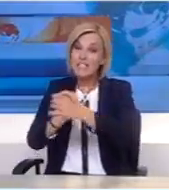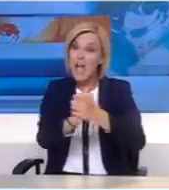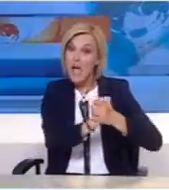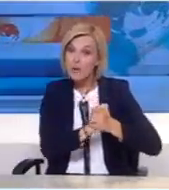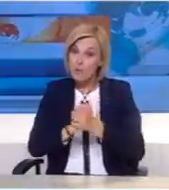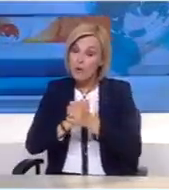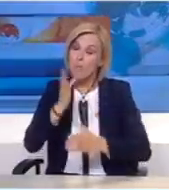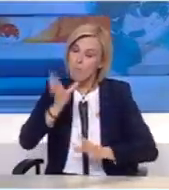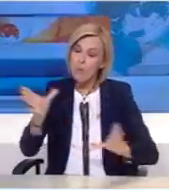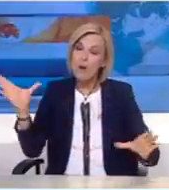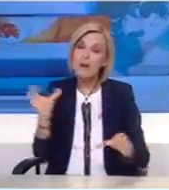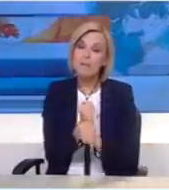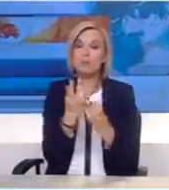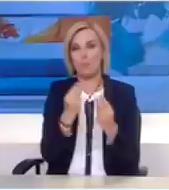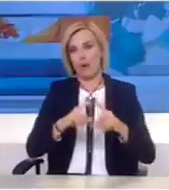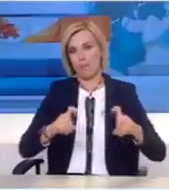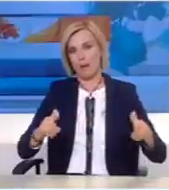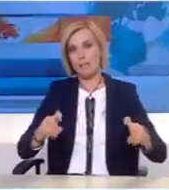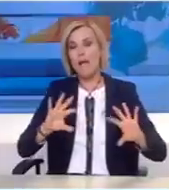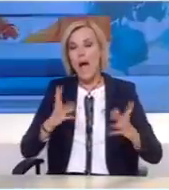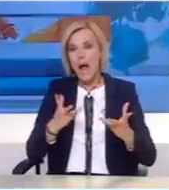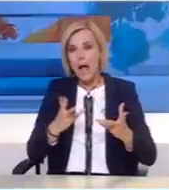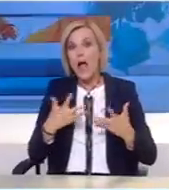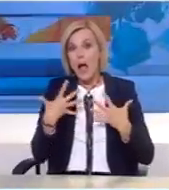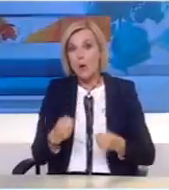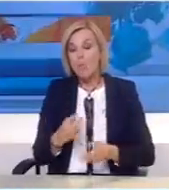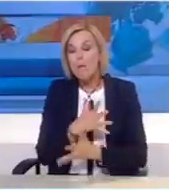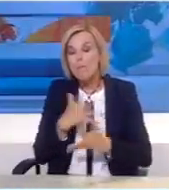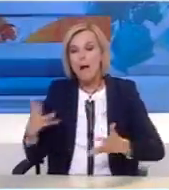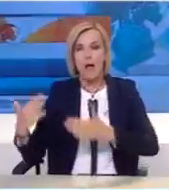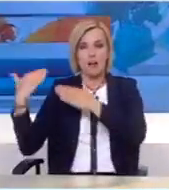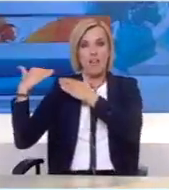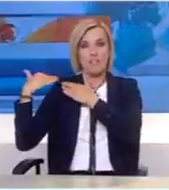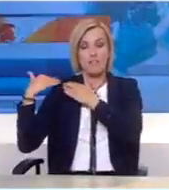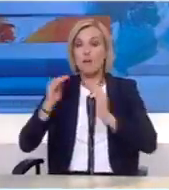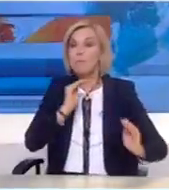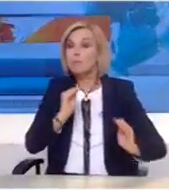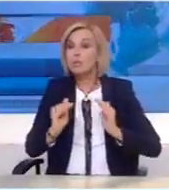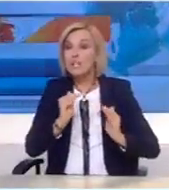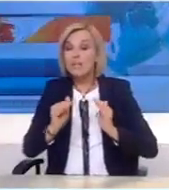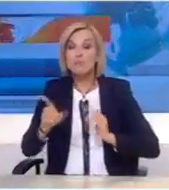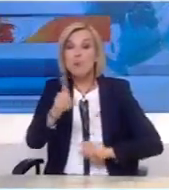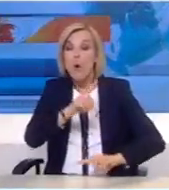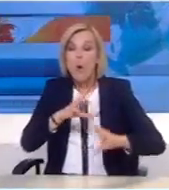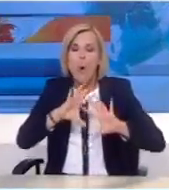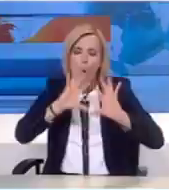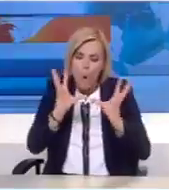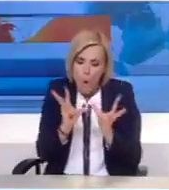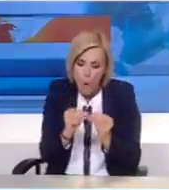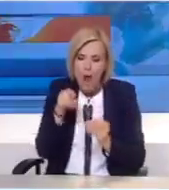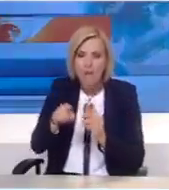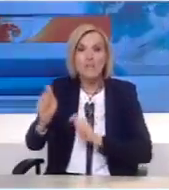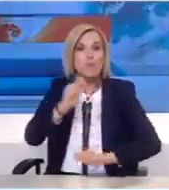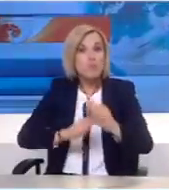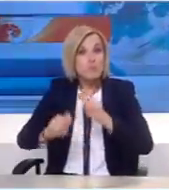πολλά. Την ίδια στιγμή όμως μας δημιουργεί και μια επιπλέον ευθύνη. Την ευθύνη να διαφυλάξουμε όσα μέχρι σήμερα με μεγάλο κόπο